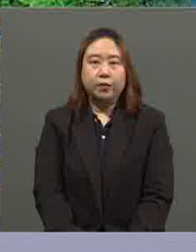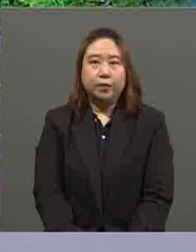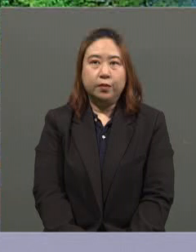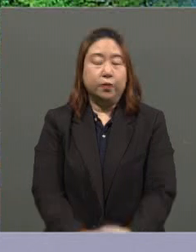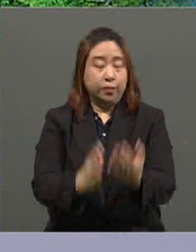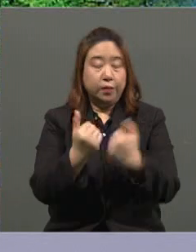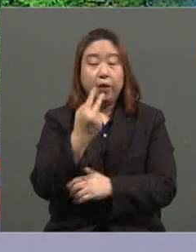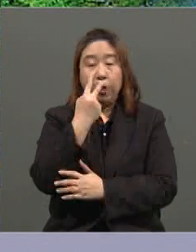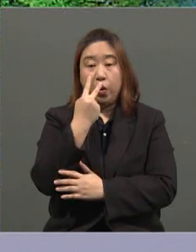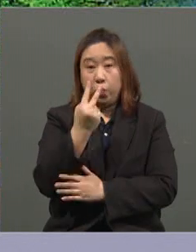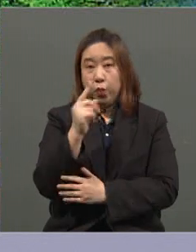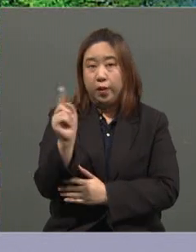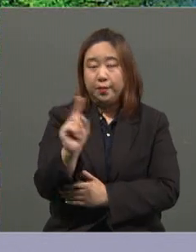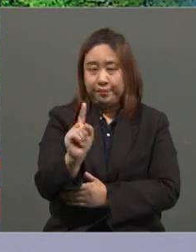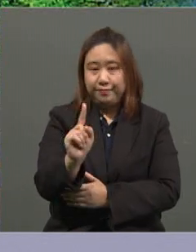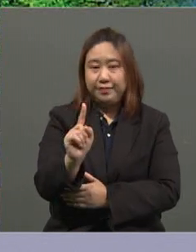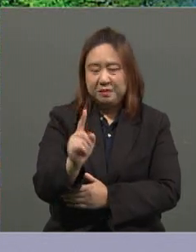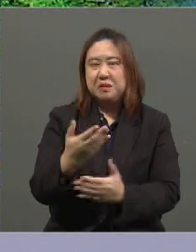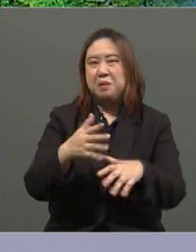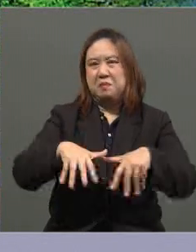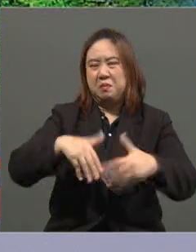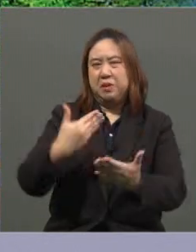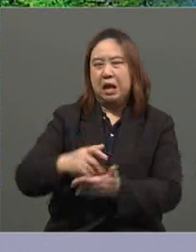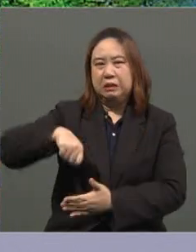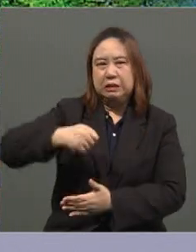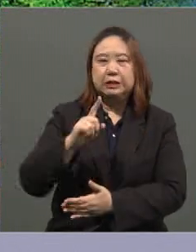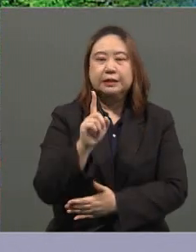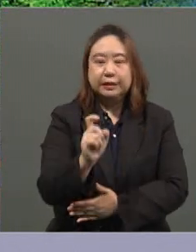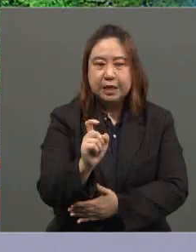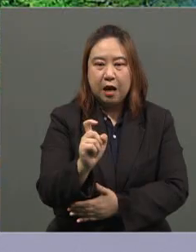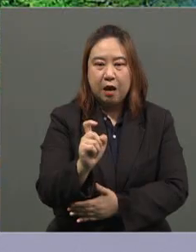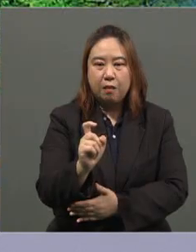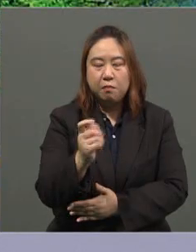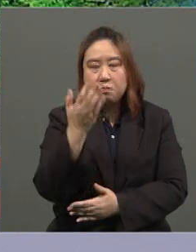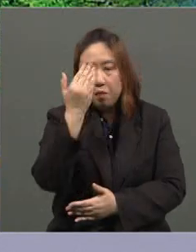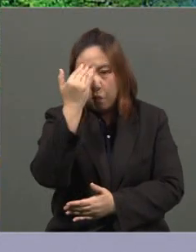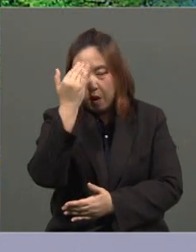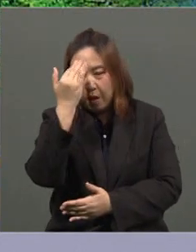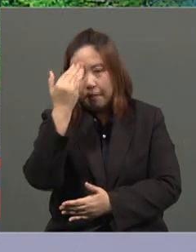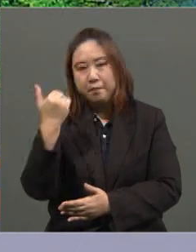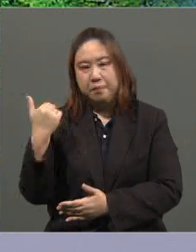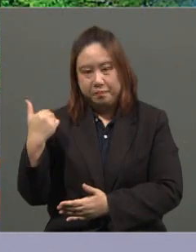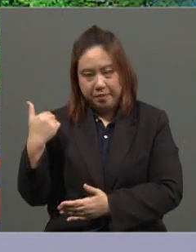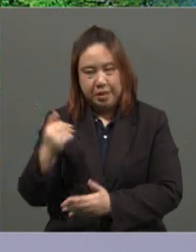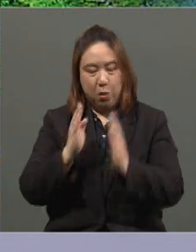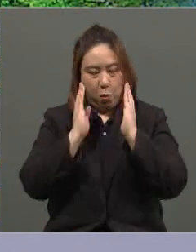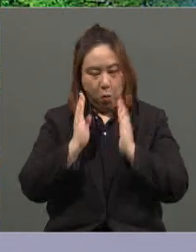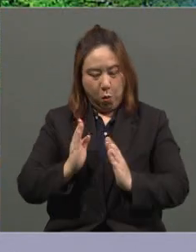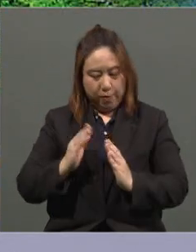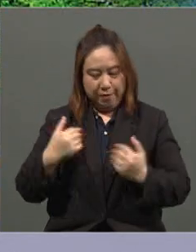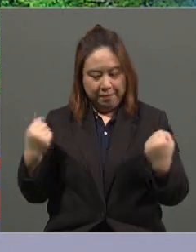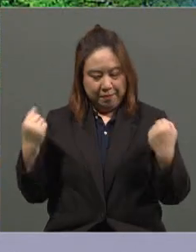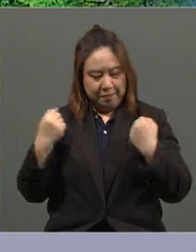ดูอีกหนึ่งกรณีนะคะที่เกิดความเสียหายจากการที่ผู้ต้องหาเนี่ยไปสร้างโปรไฟล ์ สร้าง